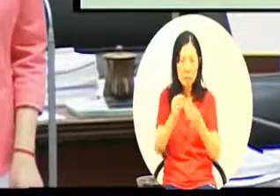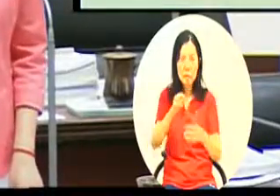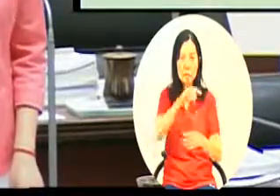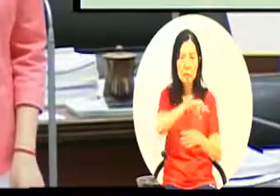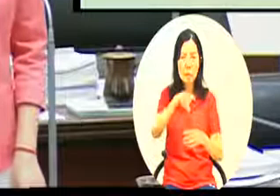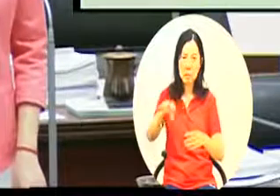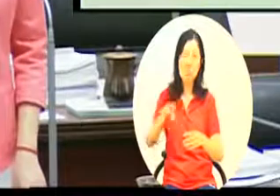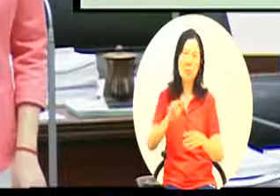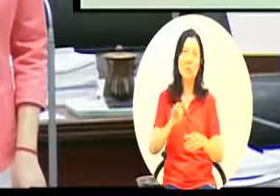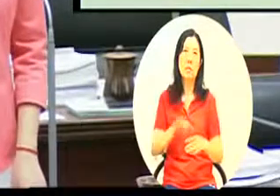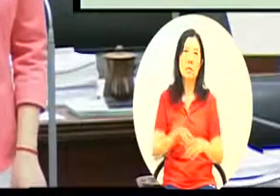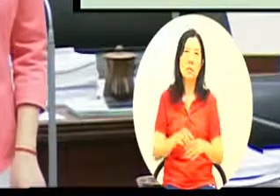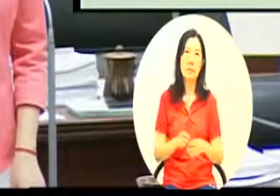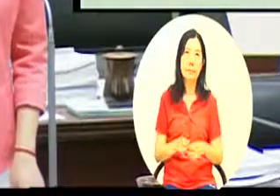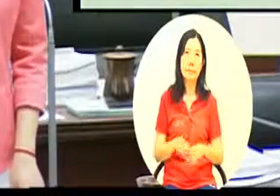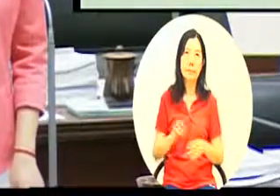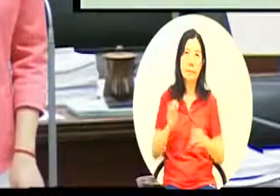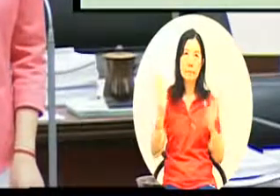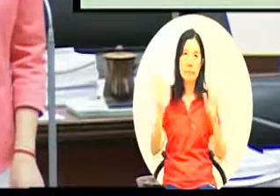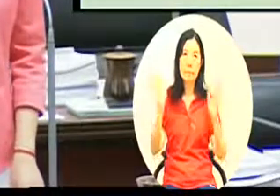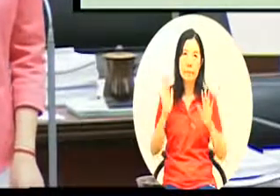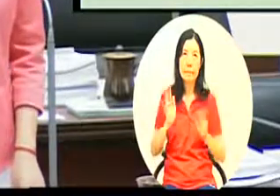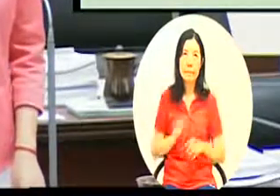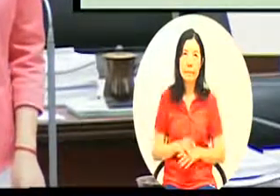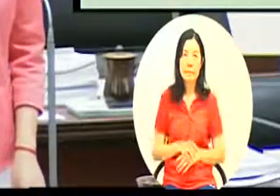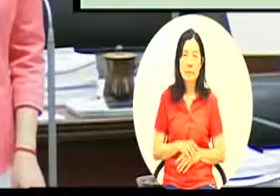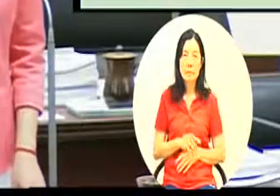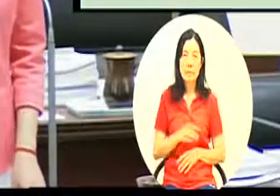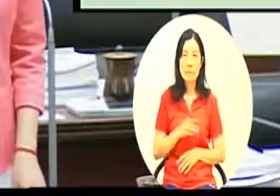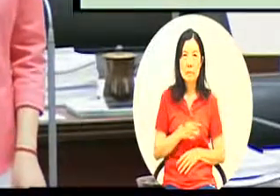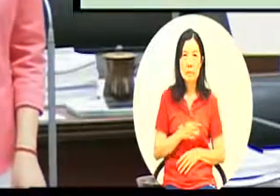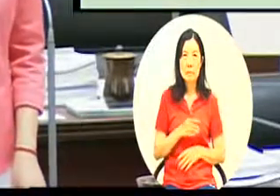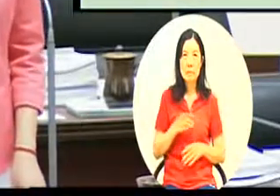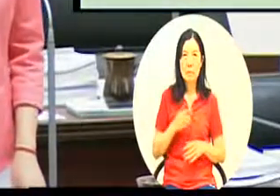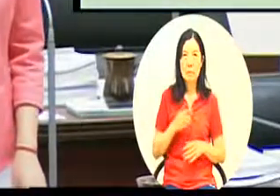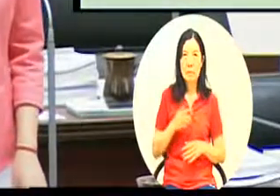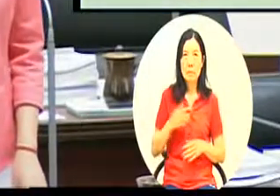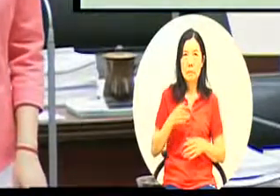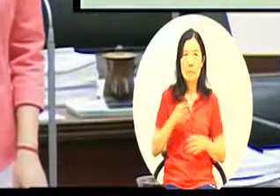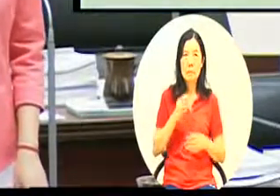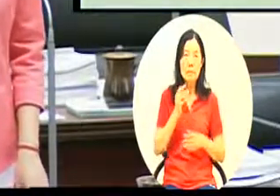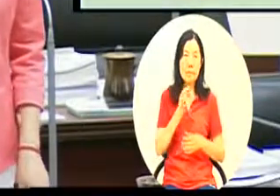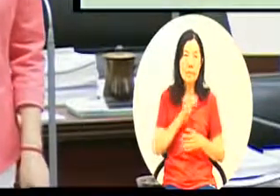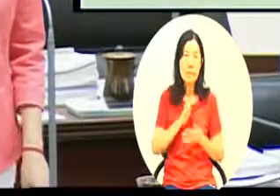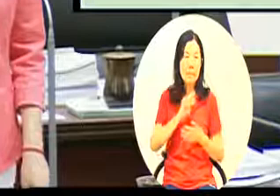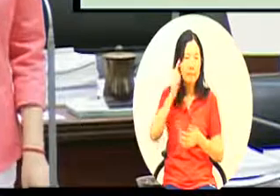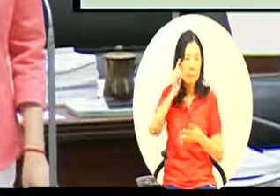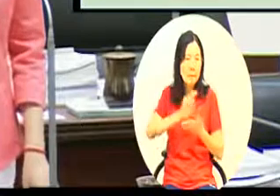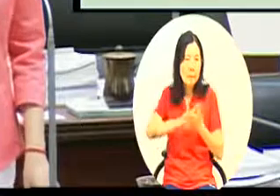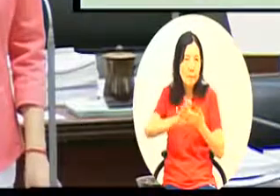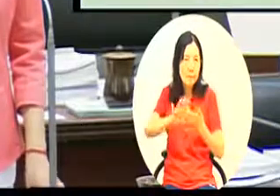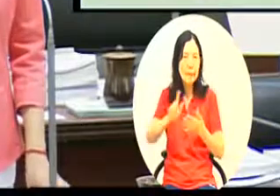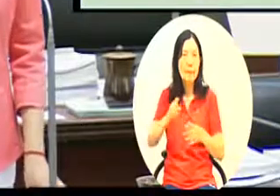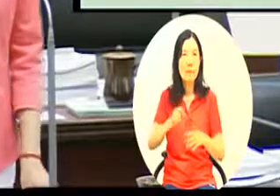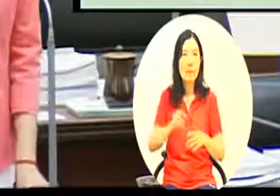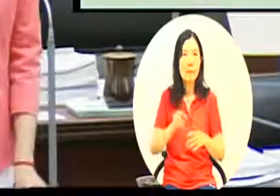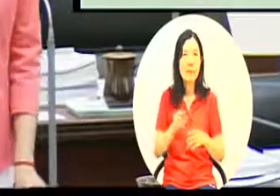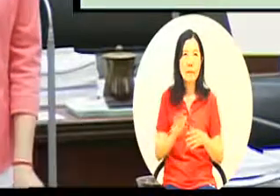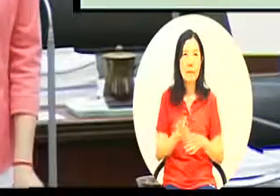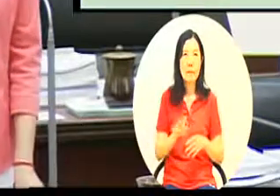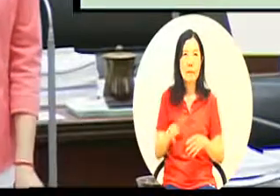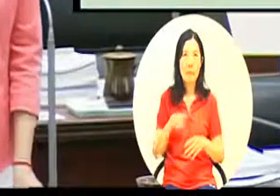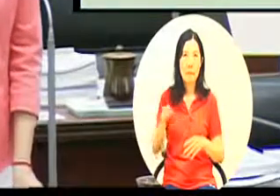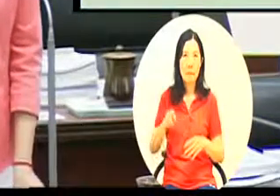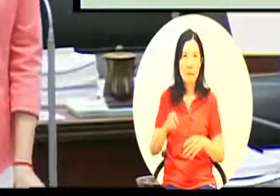身上呢。小孩子呢，从很懵懂，从很天真的一个刚出到人世吼，所以他们涉世